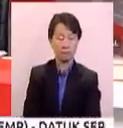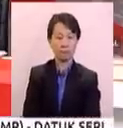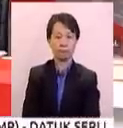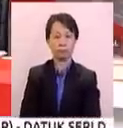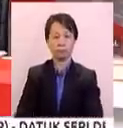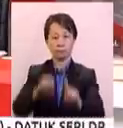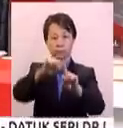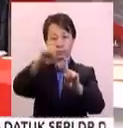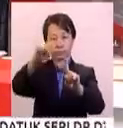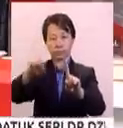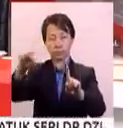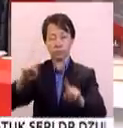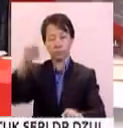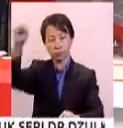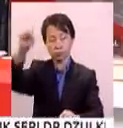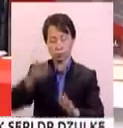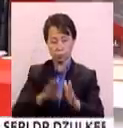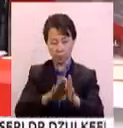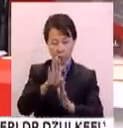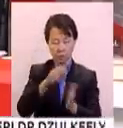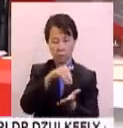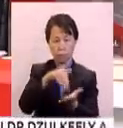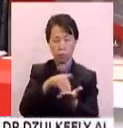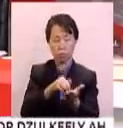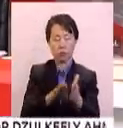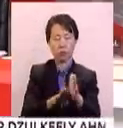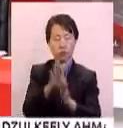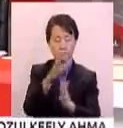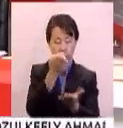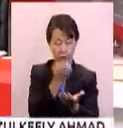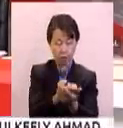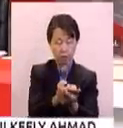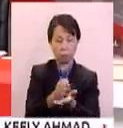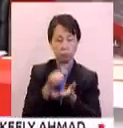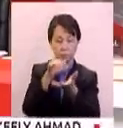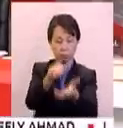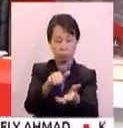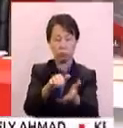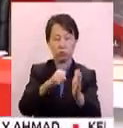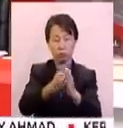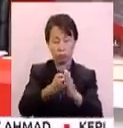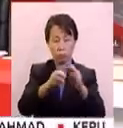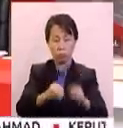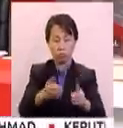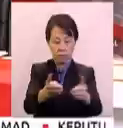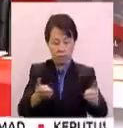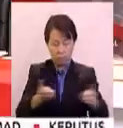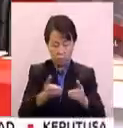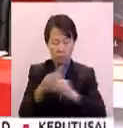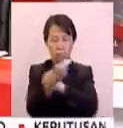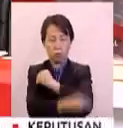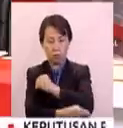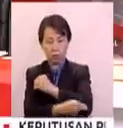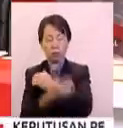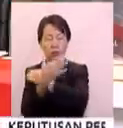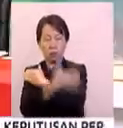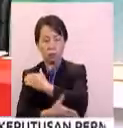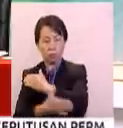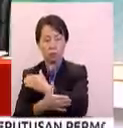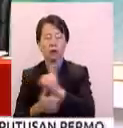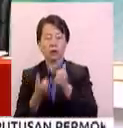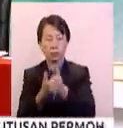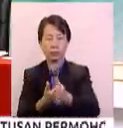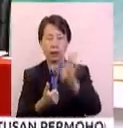Sandakan Sabah akan dibangunkan sebagai hub pertumbuhan ekonomi yang menyumbang kepada sumber pendapatan daerah, negeri dan negara berlandaskan